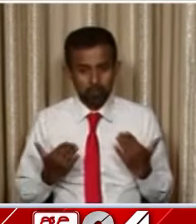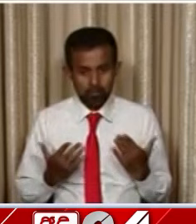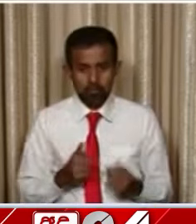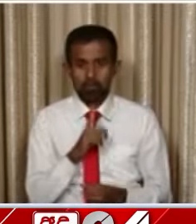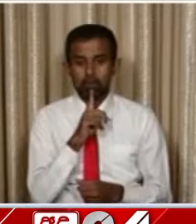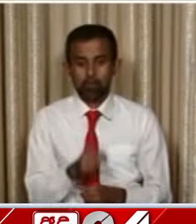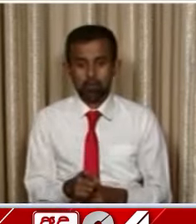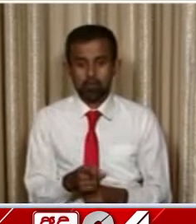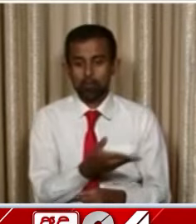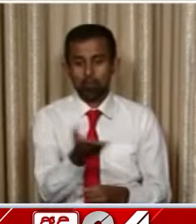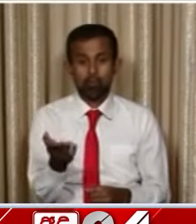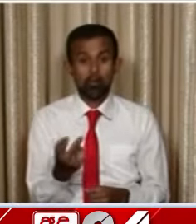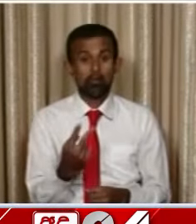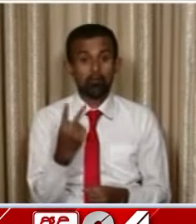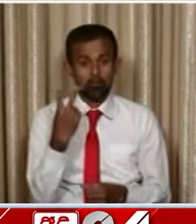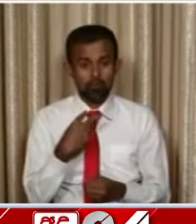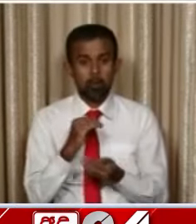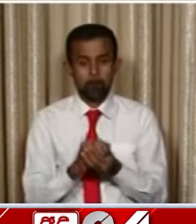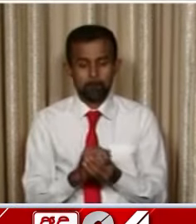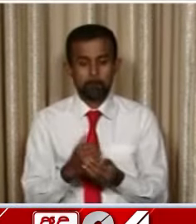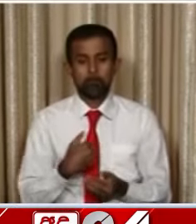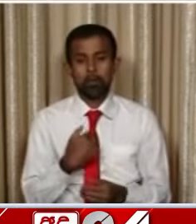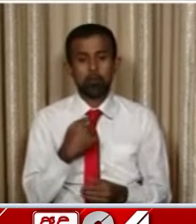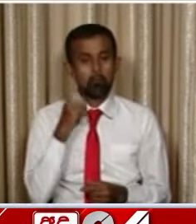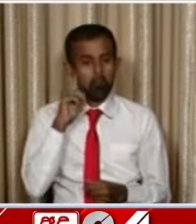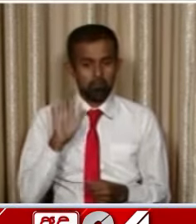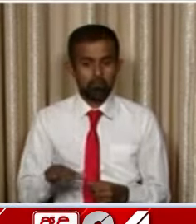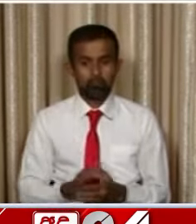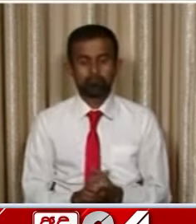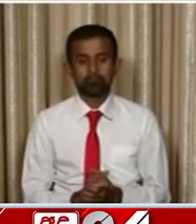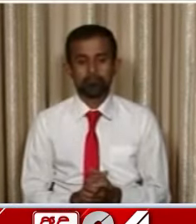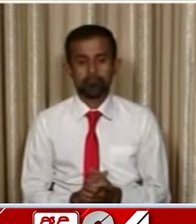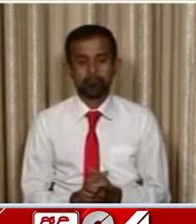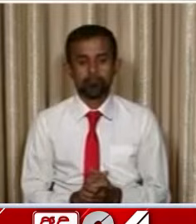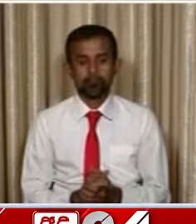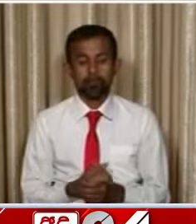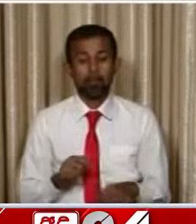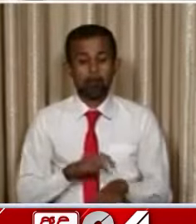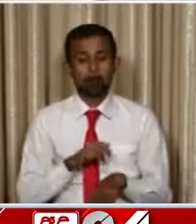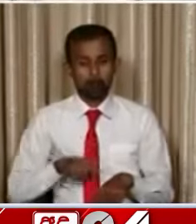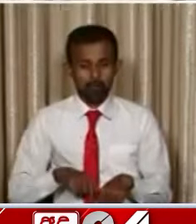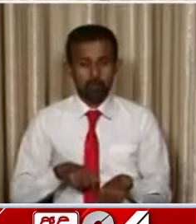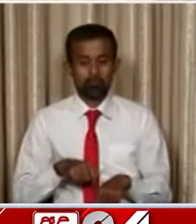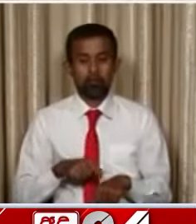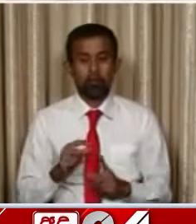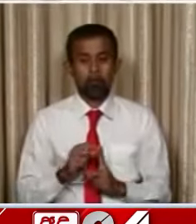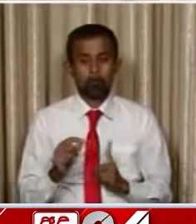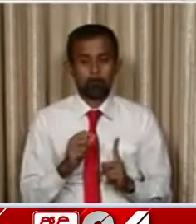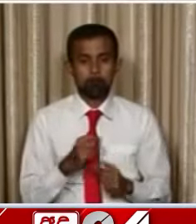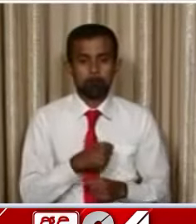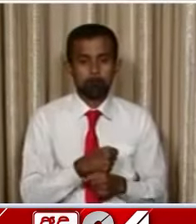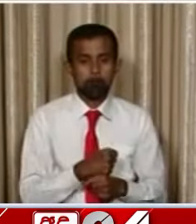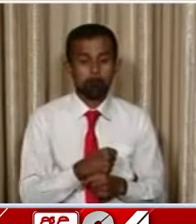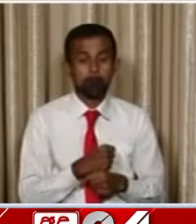කරමි. ඔවුන්ගේ විශ්වාසය සදා සුරකින් මගේ ඒකායන බලාපොරොත්තුවයි. ඒ වෙනුවෙන් මේ මොහොතේ පටන් පාර්ලිමේන්තුවේ ආණ්ඩු